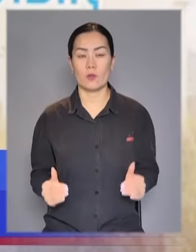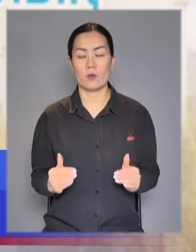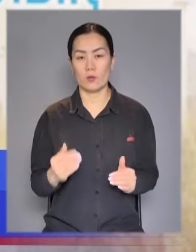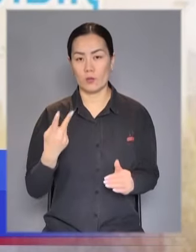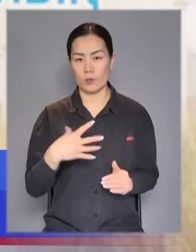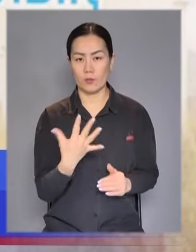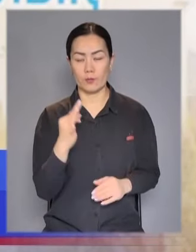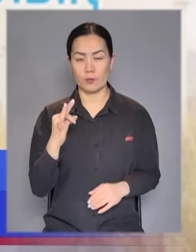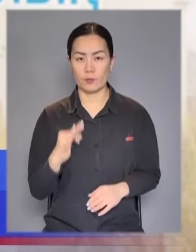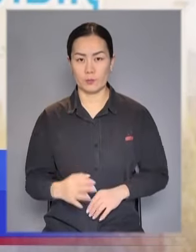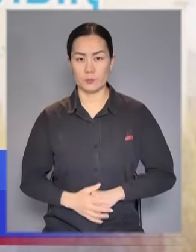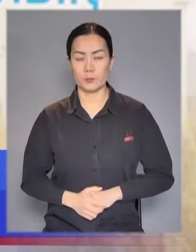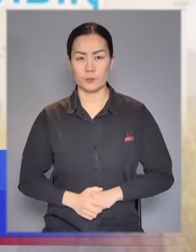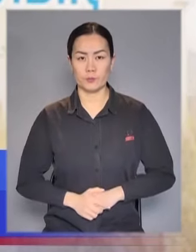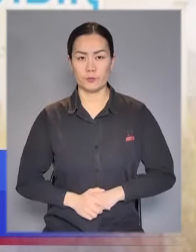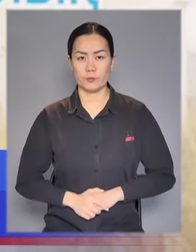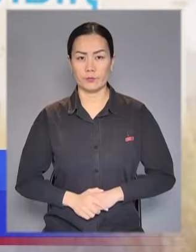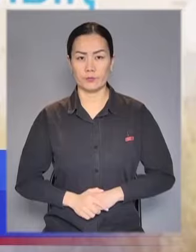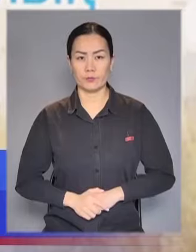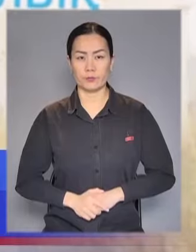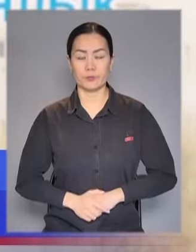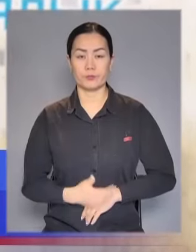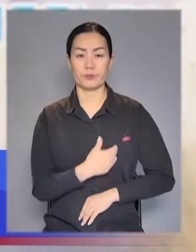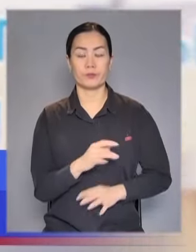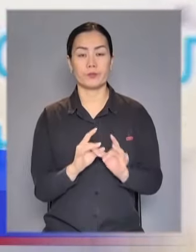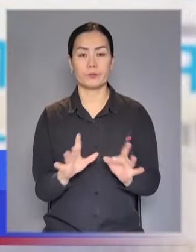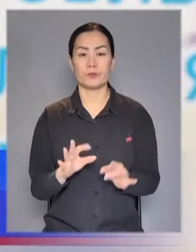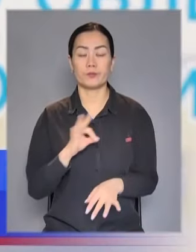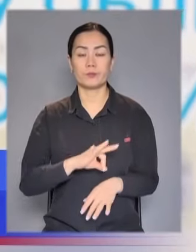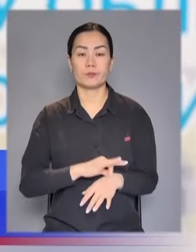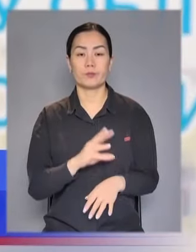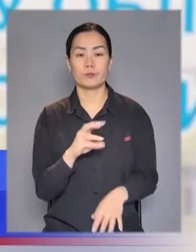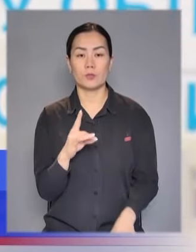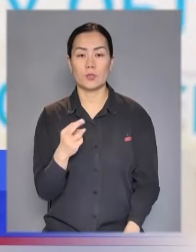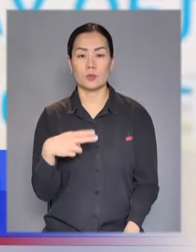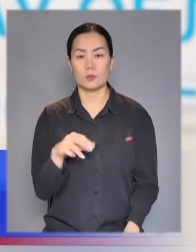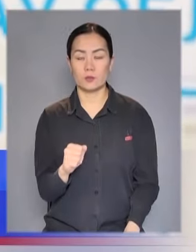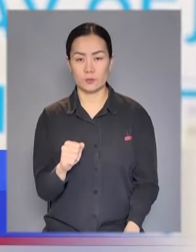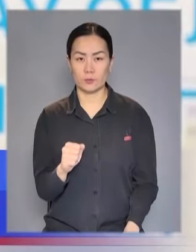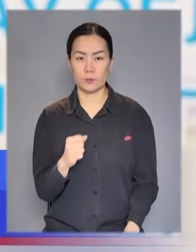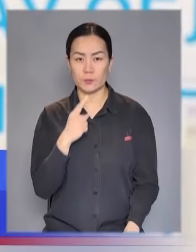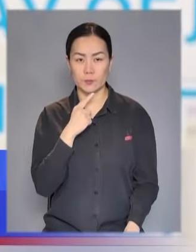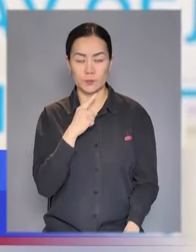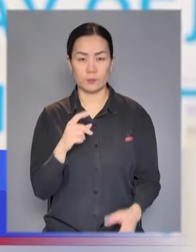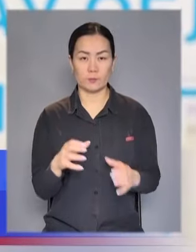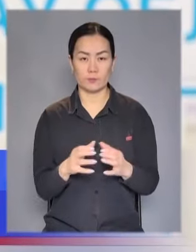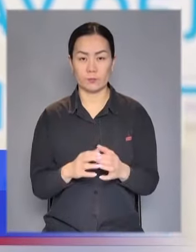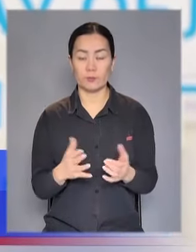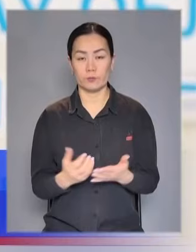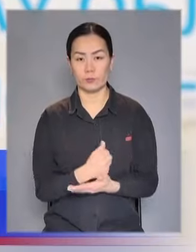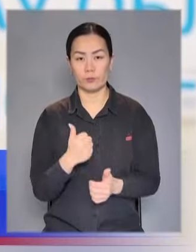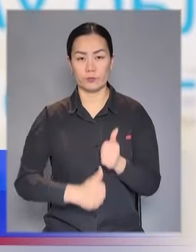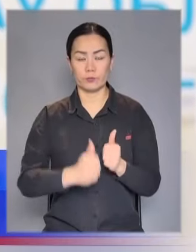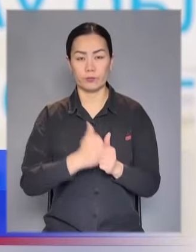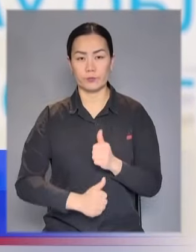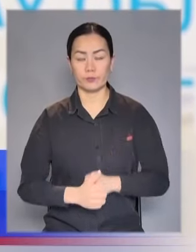на 25%. Хочется, говоря об инфаркте миокарда, хочу отметить, что есть красные флаги, которые